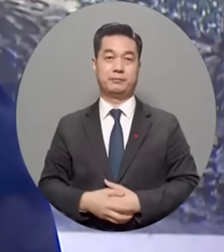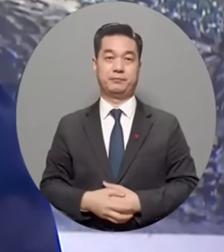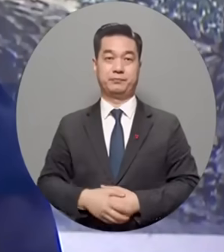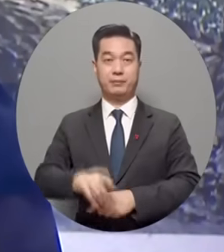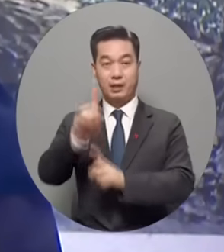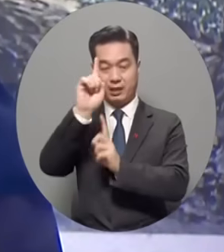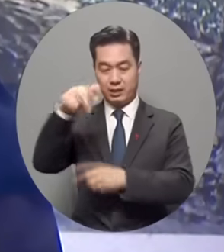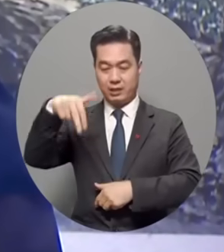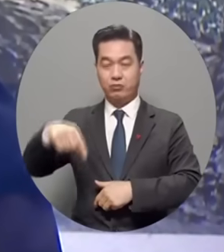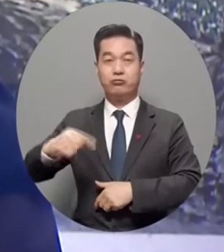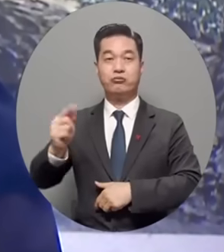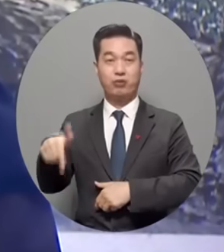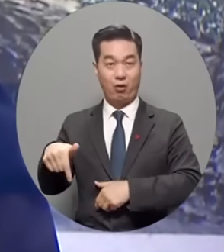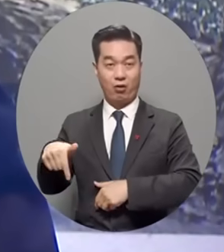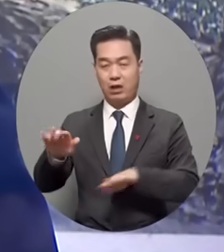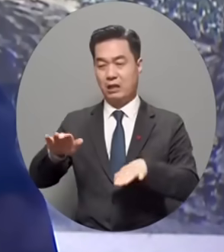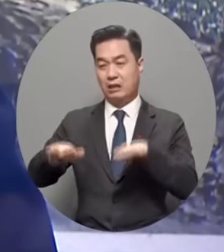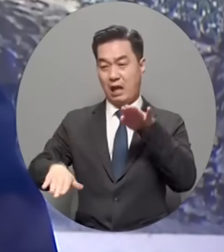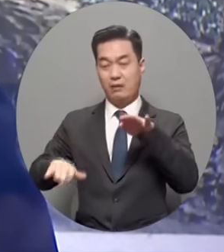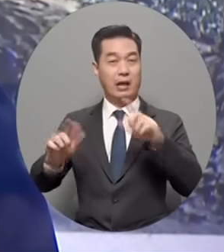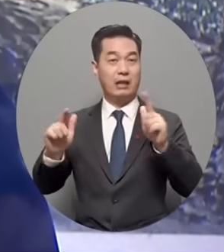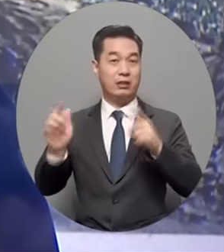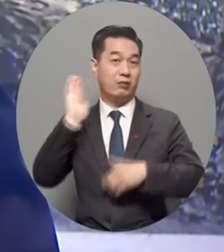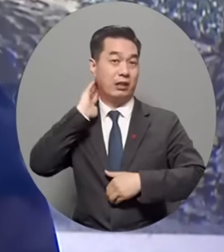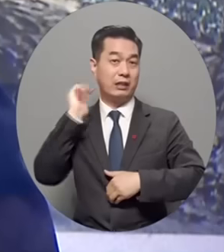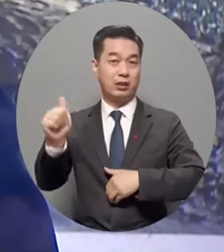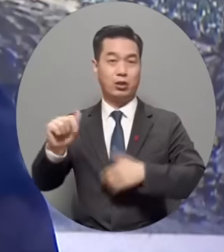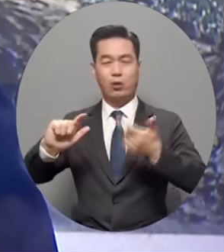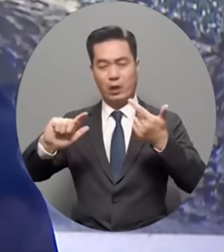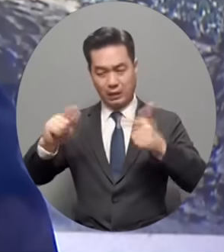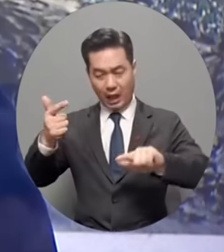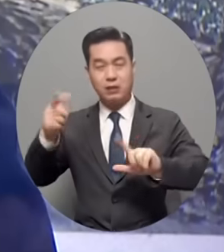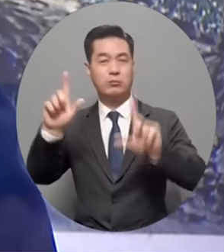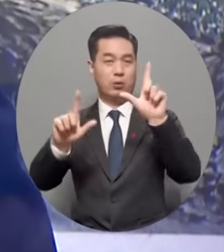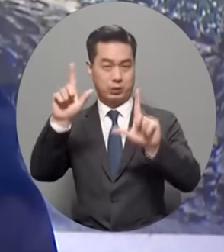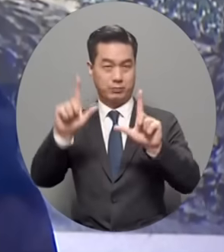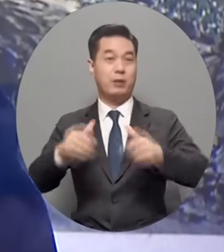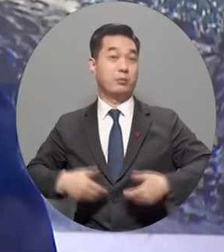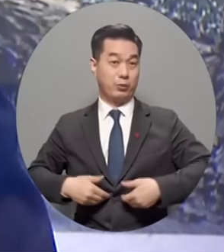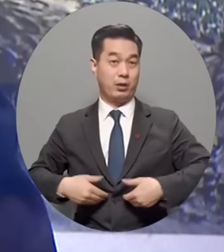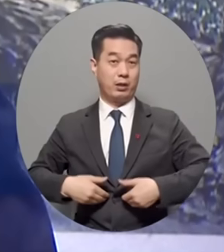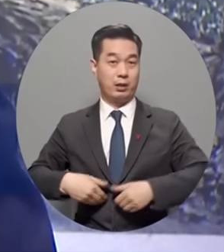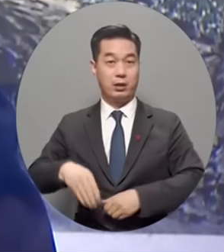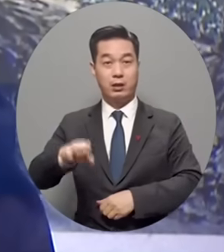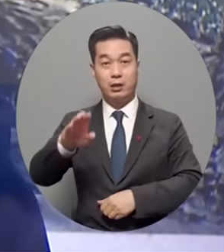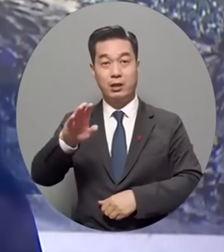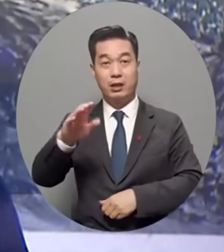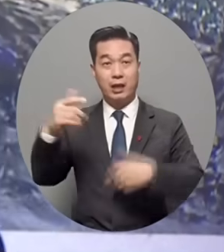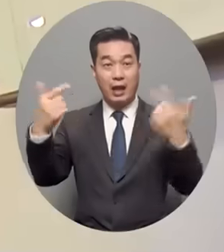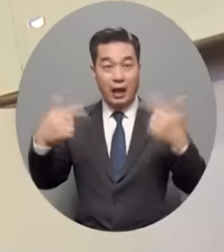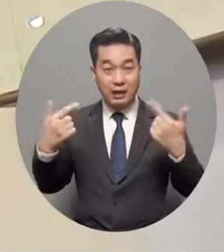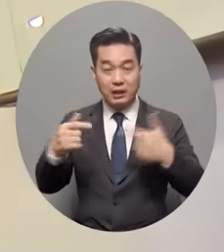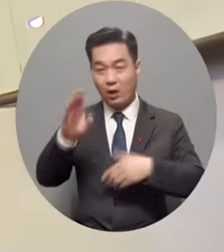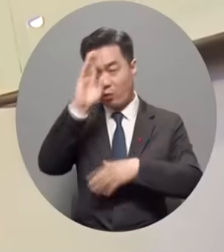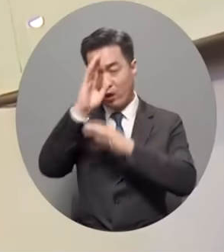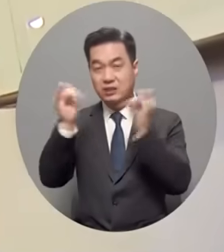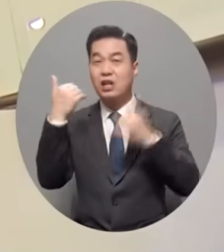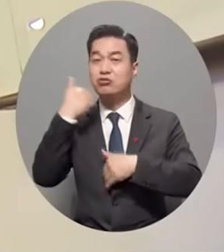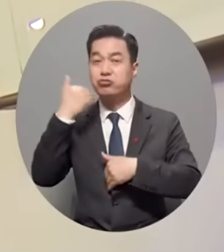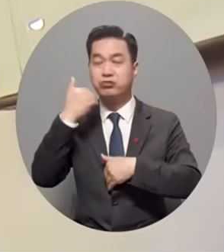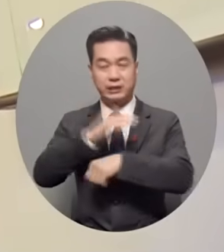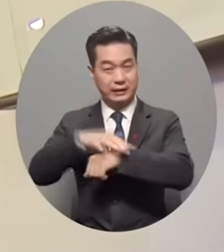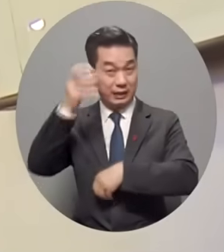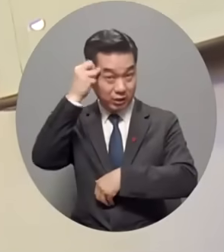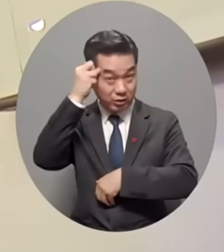이준석과의 차별화를 하실 게 아니라 대통령과의 차별화를 하십시오. 예. 환자는 어딘지 항상 새기십시오. 진영